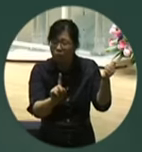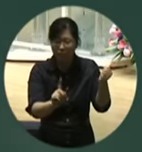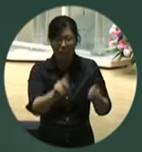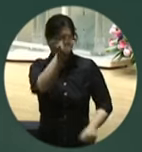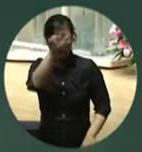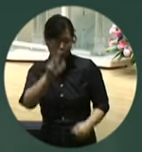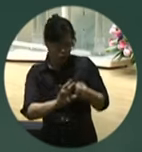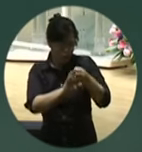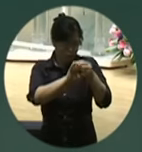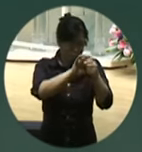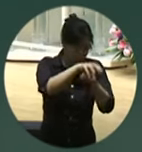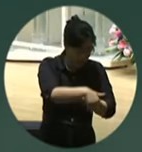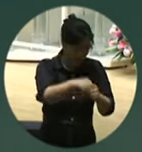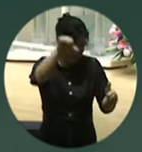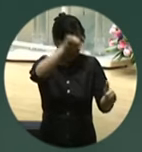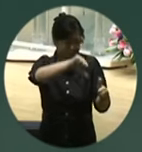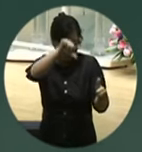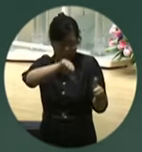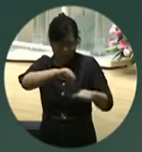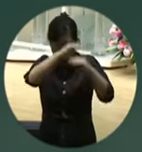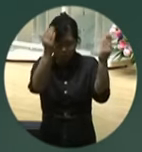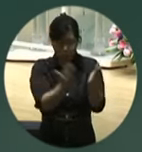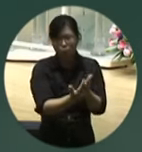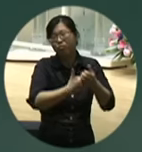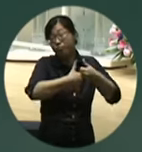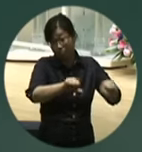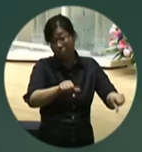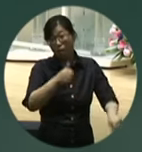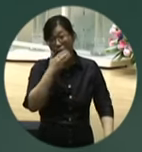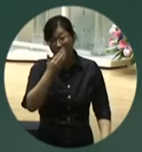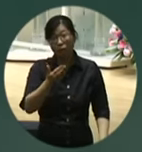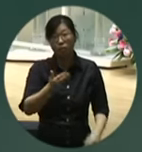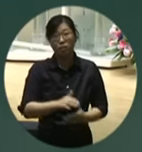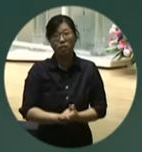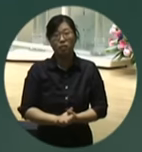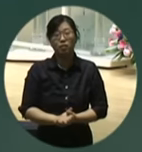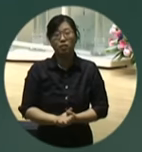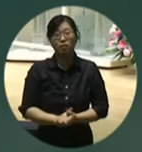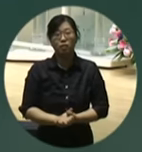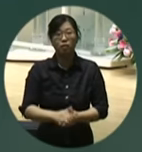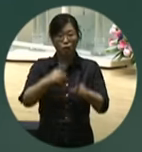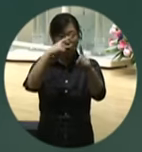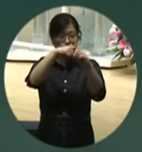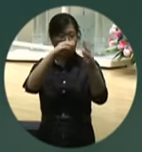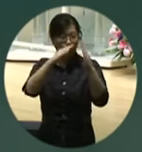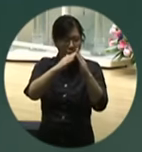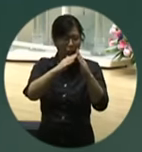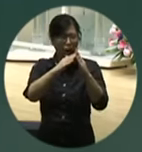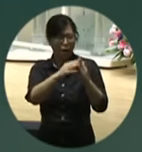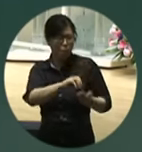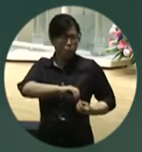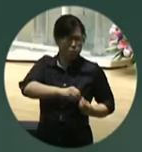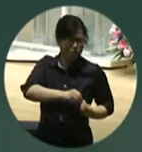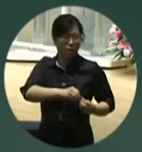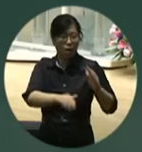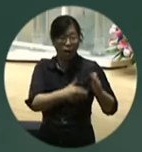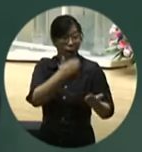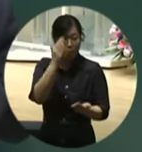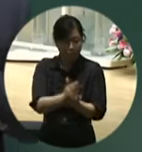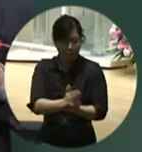무너져야 되겠습니다. Disasters must be destroyed all over the world. 교회가 올바른 교회로 일어나야 되겠습니다. Now the church must stand as